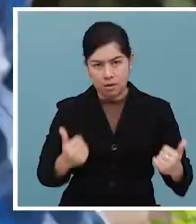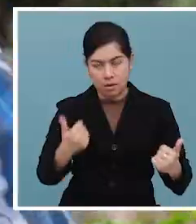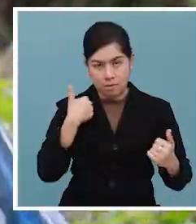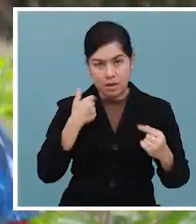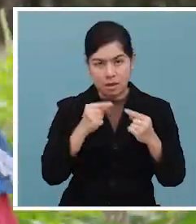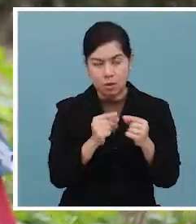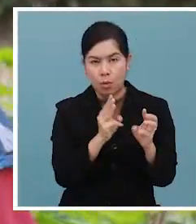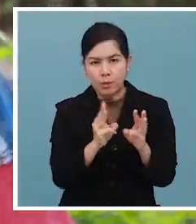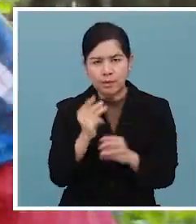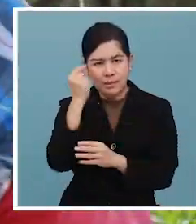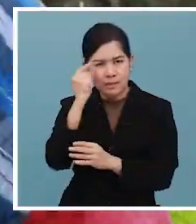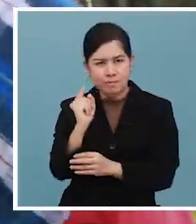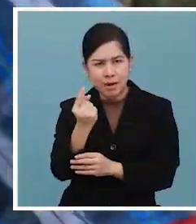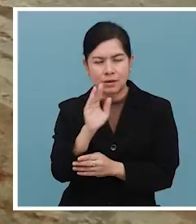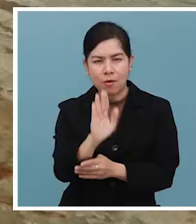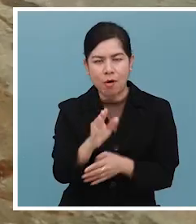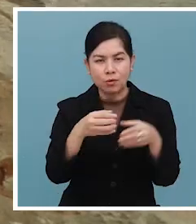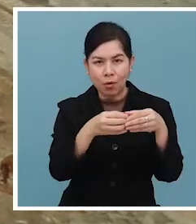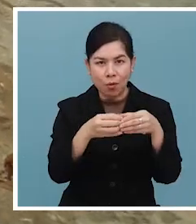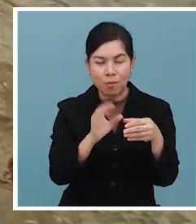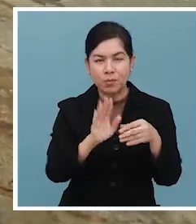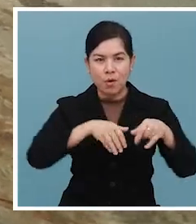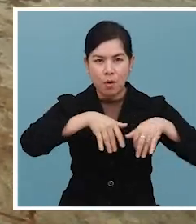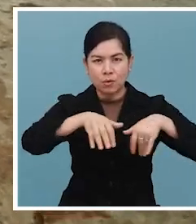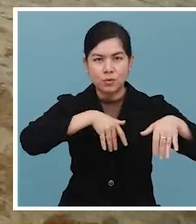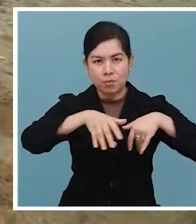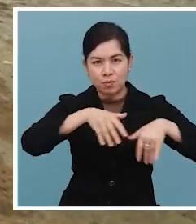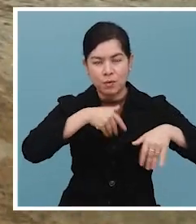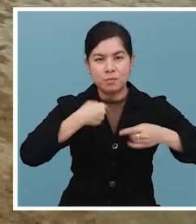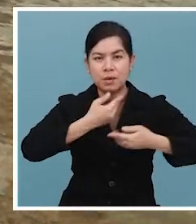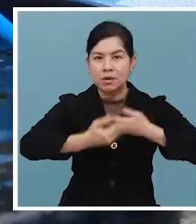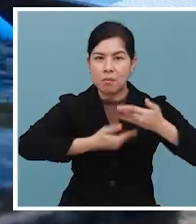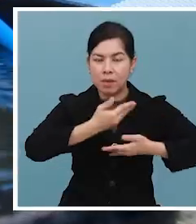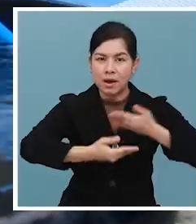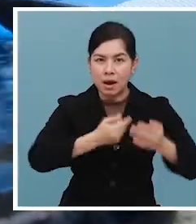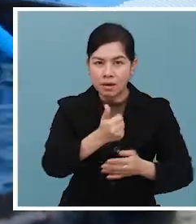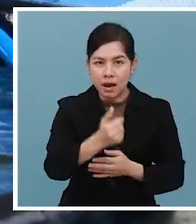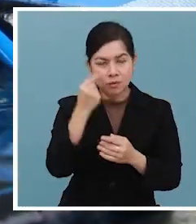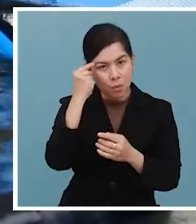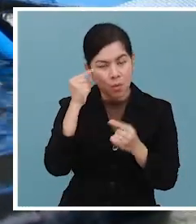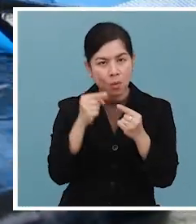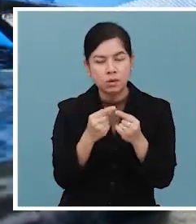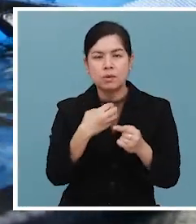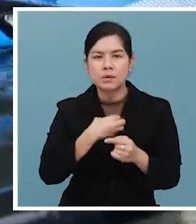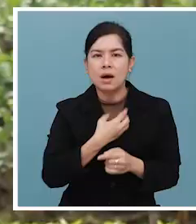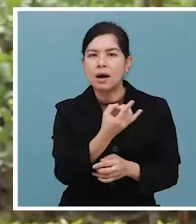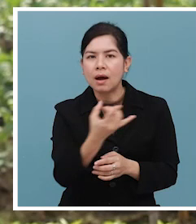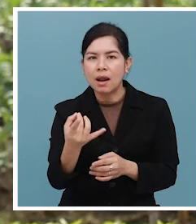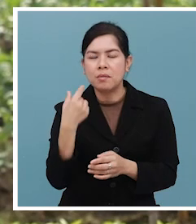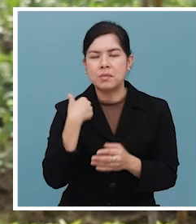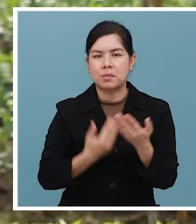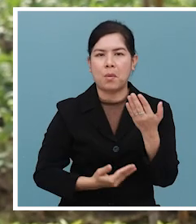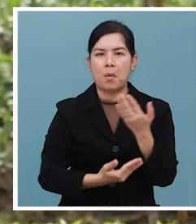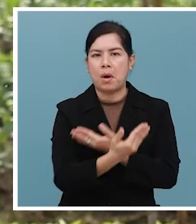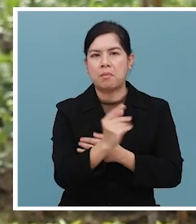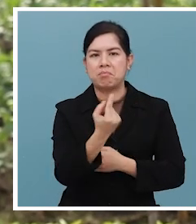ใหม่ที่มีวิธีคิดใหม่เพราะมันอยู่ดีขึ้นเลยนะฮะผลักดันให้สมาชิกในชุมชนเนี่ยออกไปค้าขายได้ด้วยแถมรู้ด้วยว่าคนกินเขาต้องการอะไรโอกาส